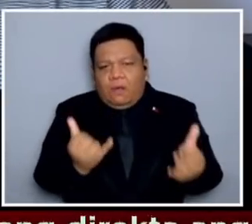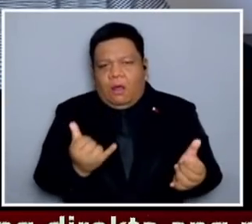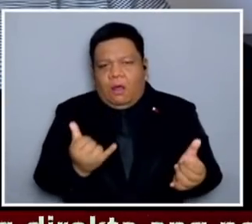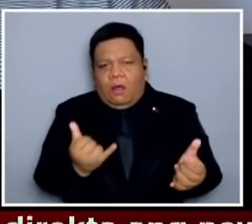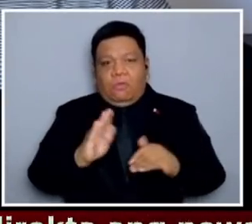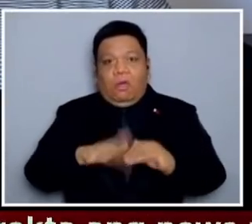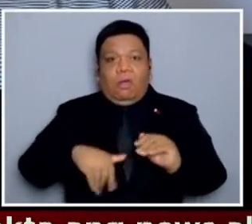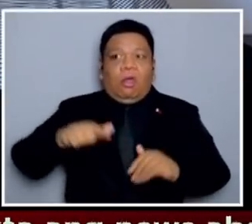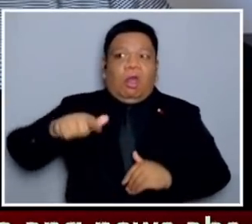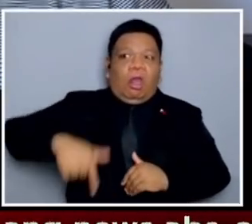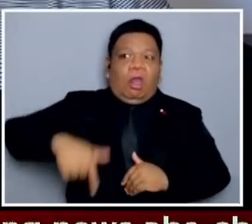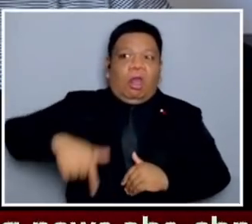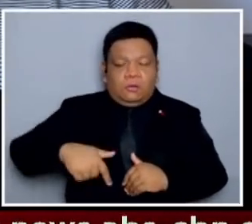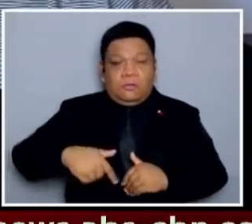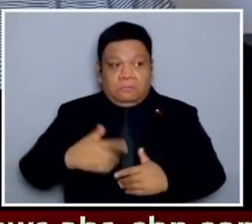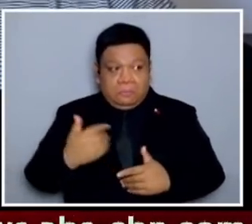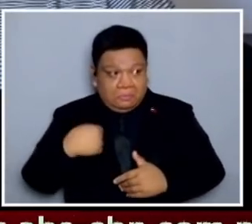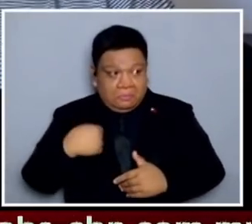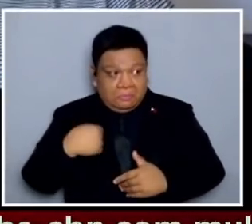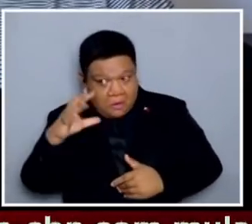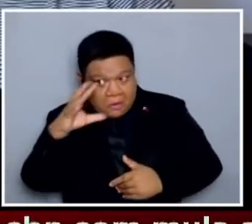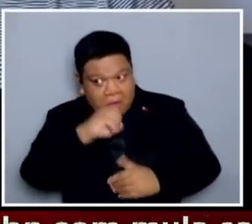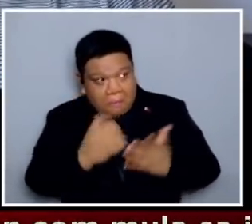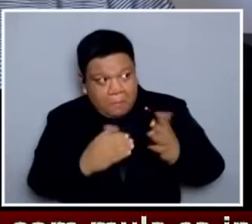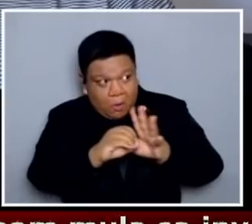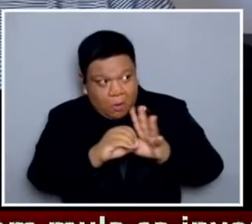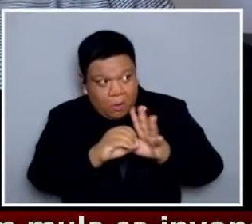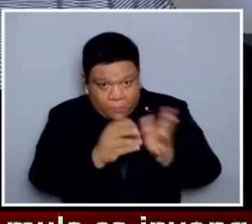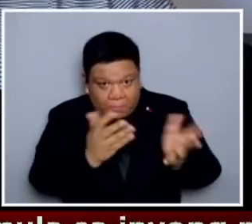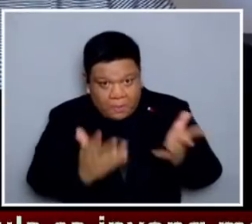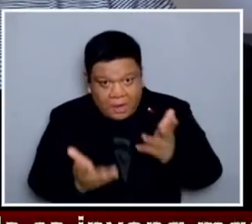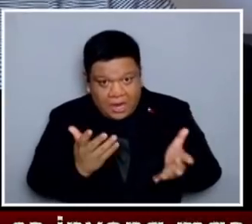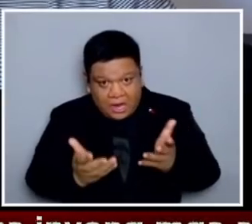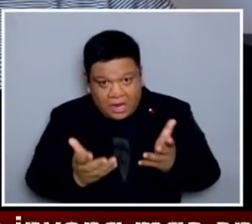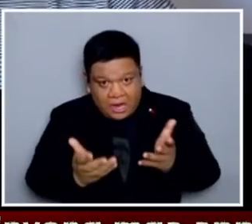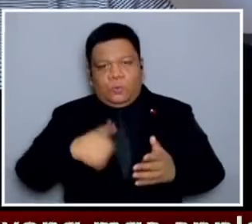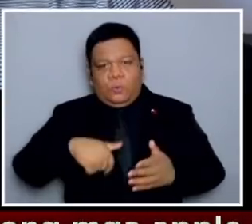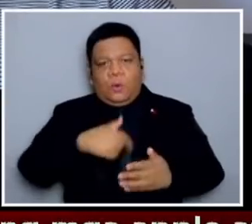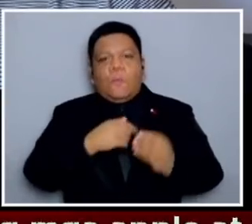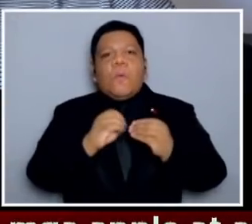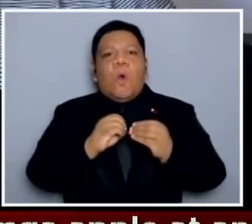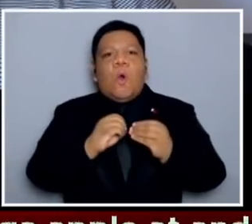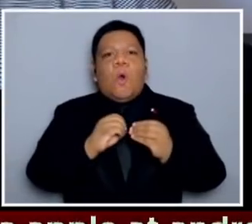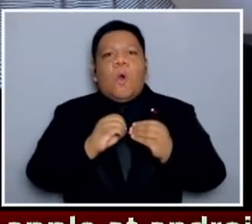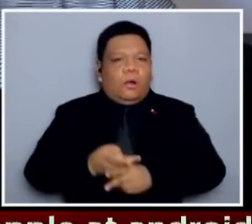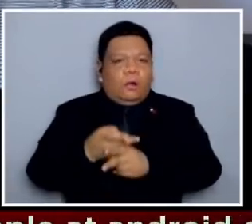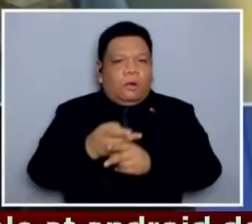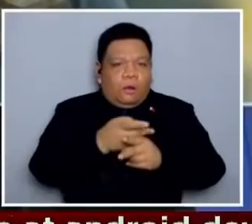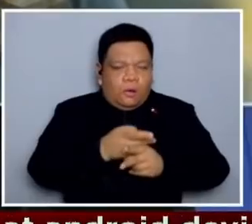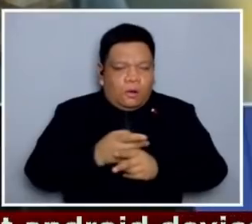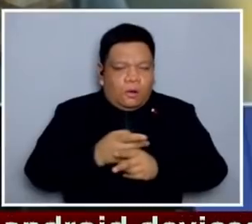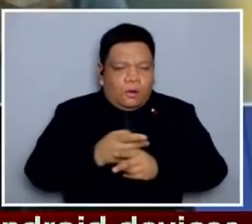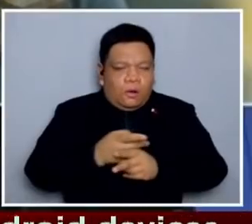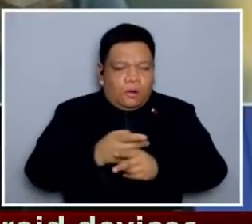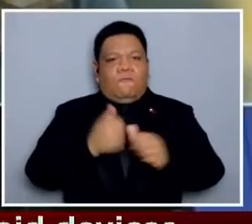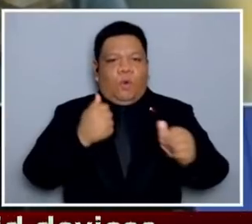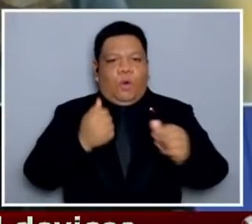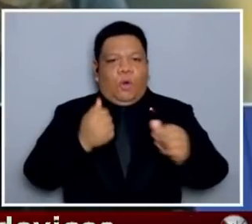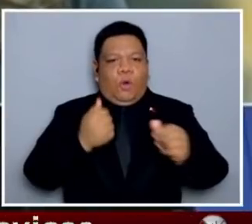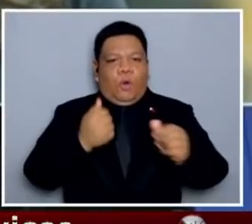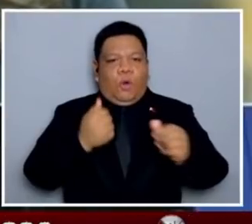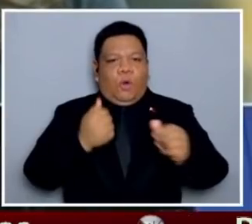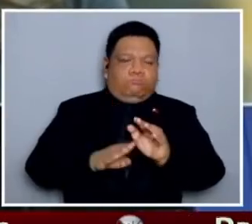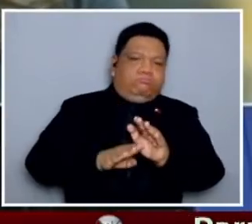already driven by Omicron, talagang mas mag-iingat tayo at mas maiiwasan natin yung posibilidad na magkaroon ulit ng surge. Aminado